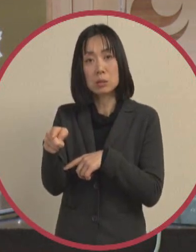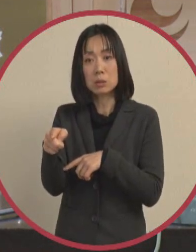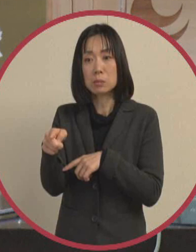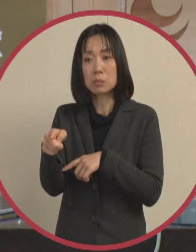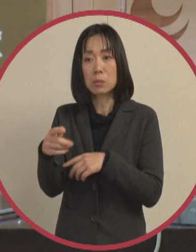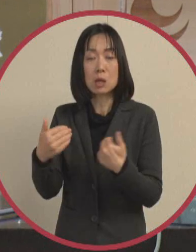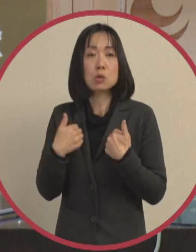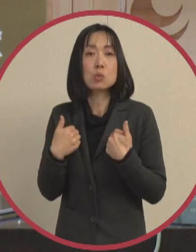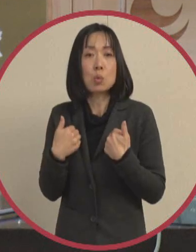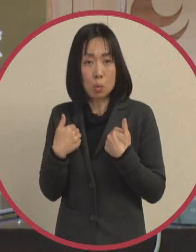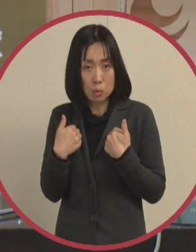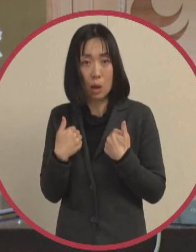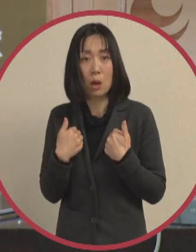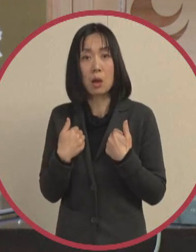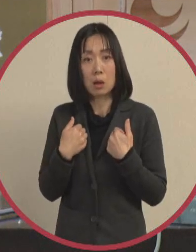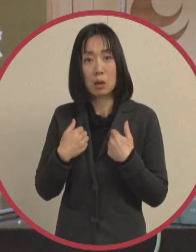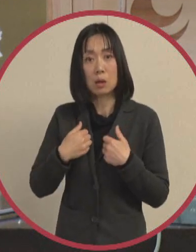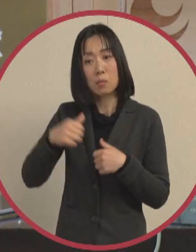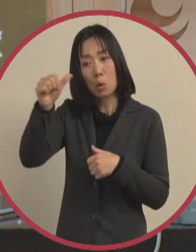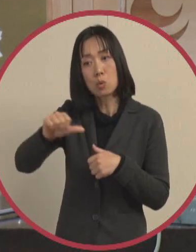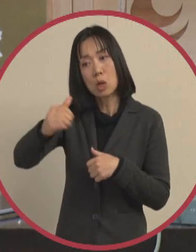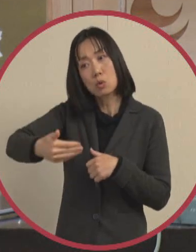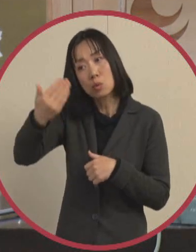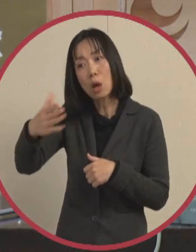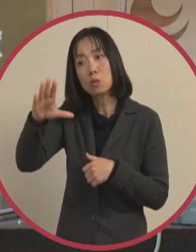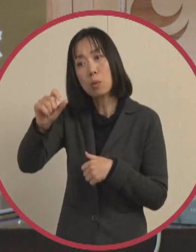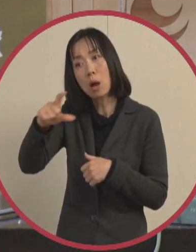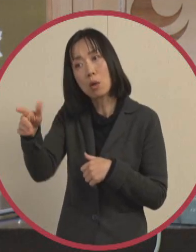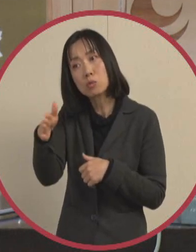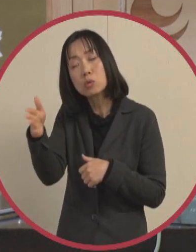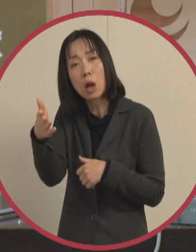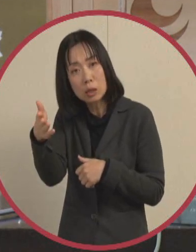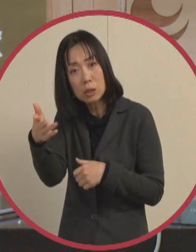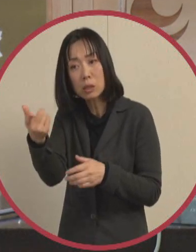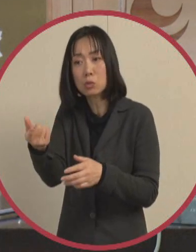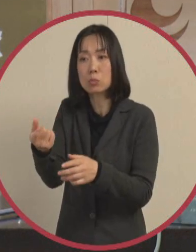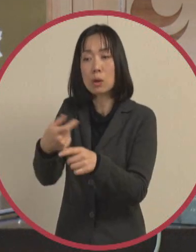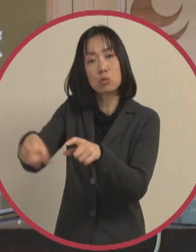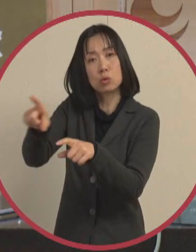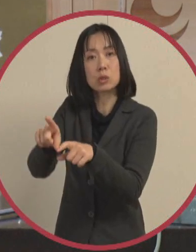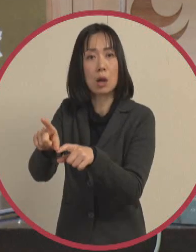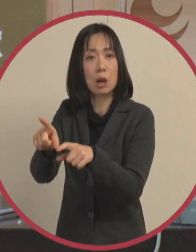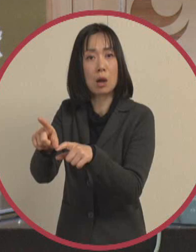必要な追加費用というのが5900万円ぐらいでありましたので、